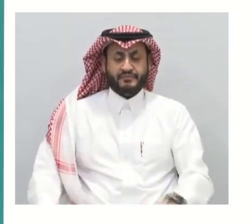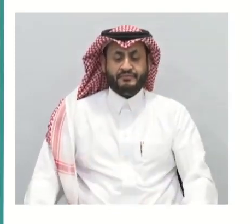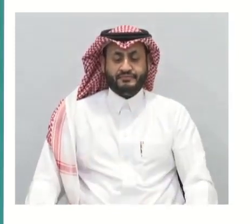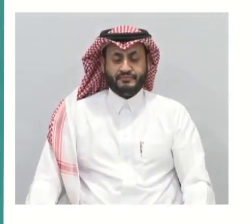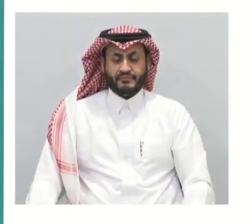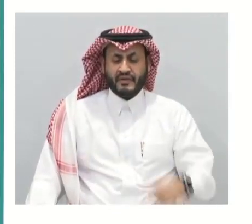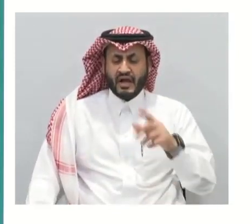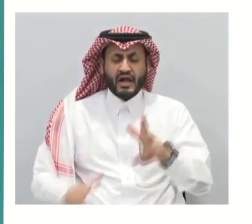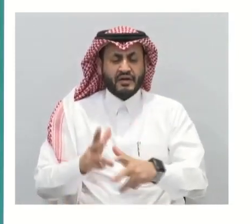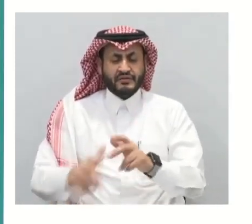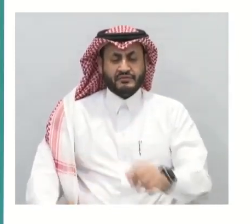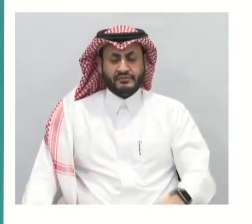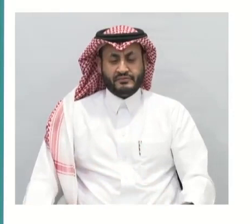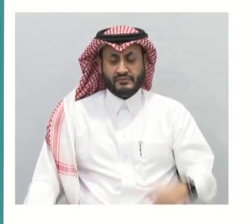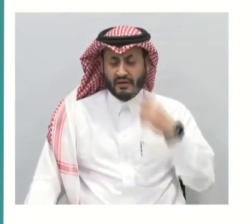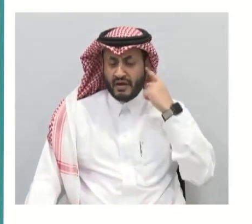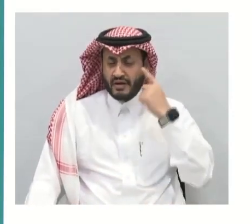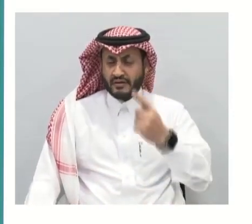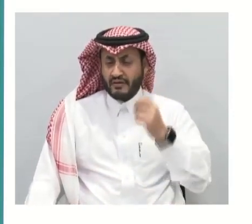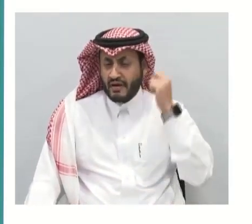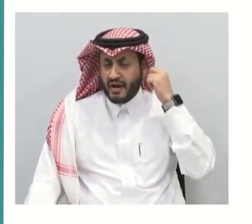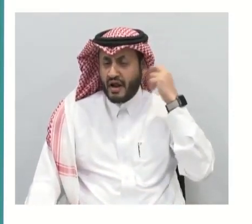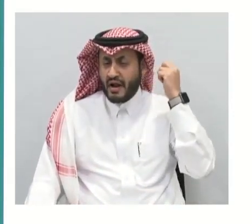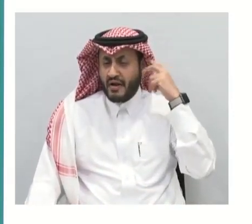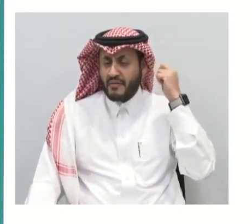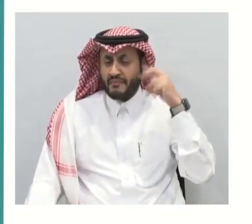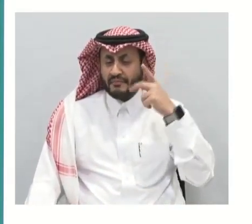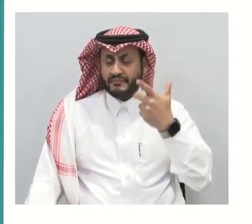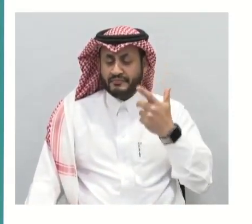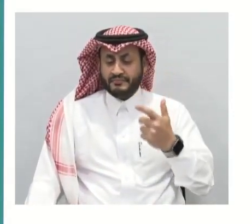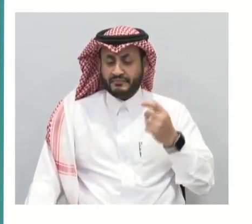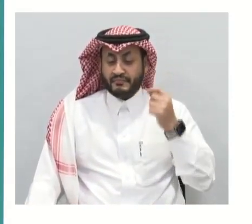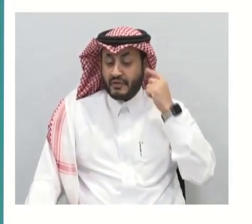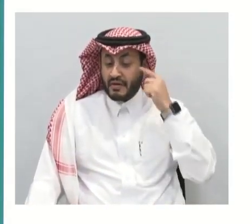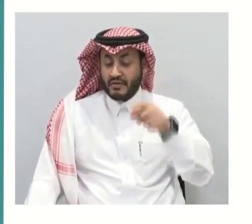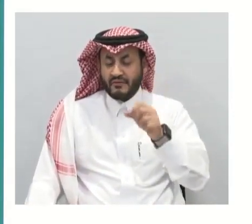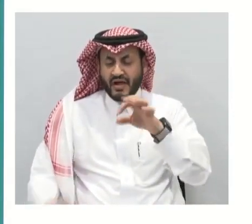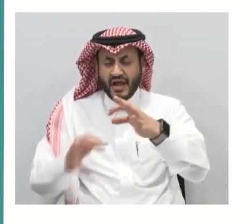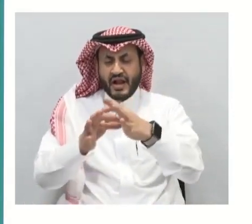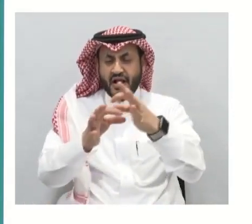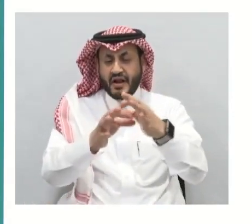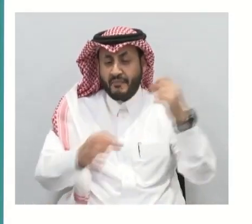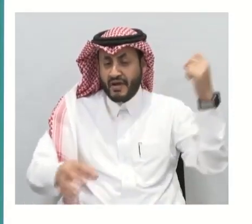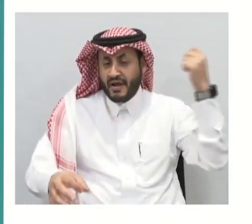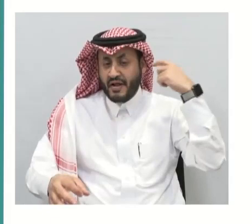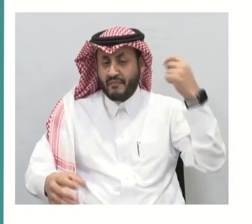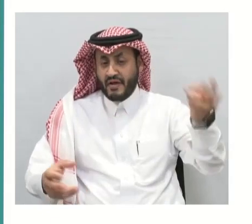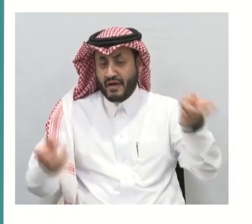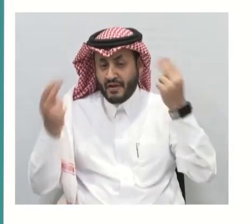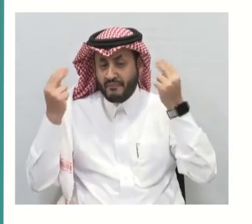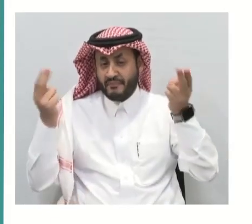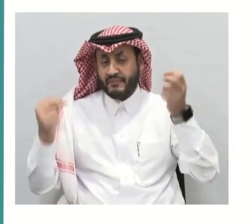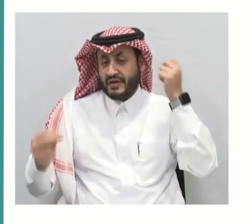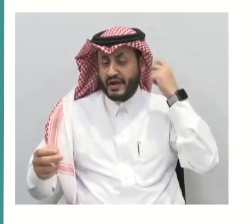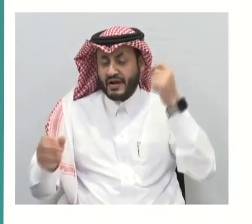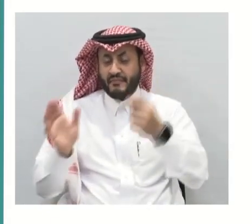كيف تتم العمليه شاهد معي هذه الصوره هنا وصلت الموجات دخلت الى من الى القناه